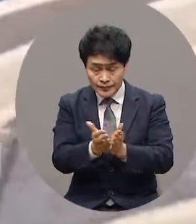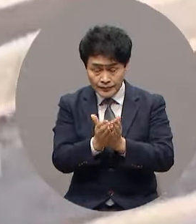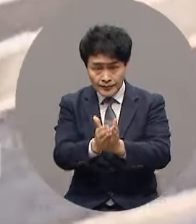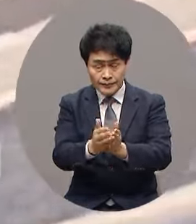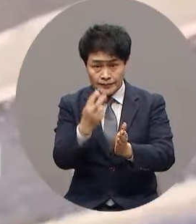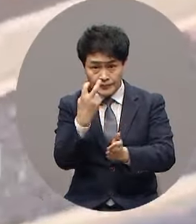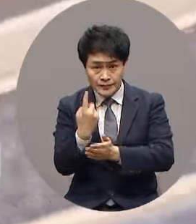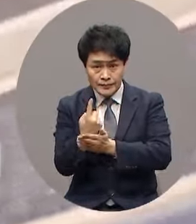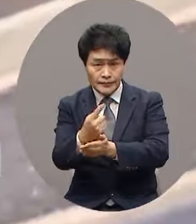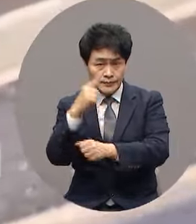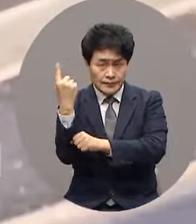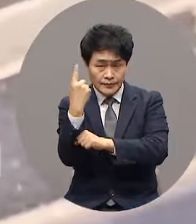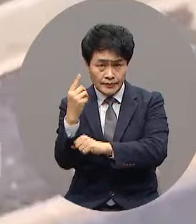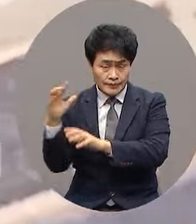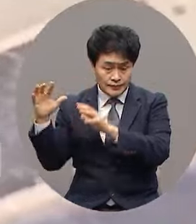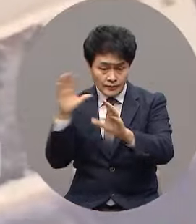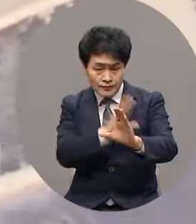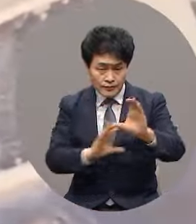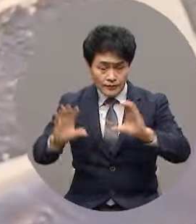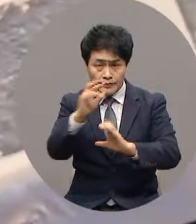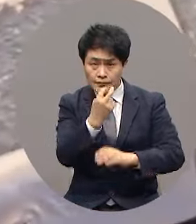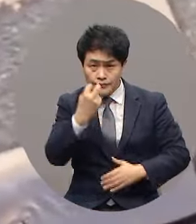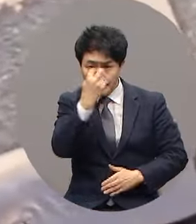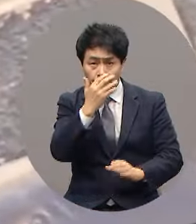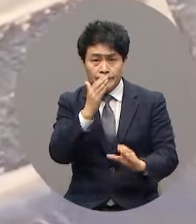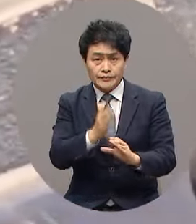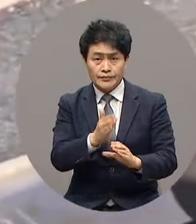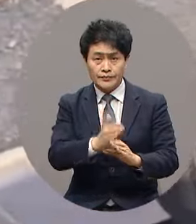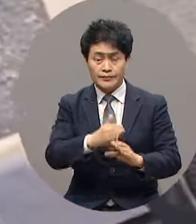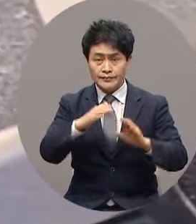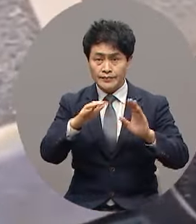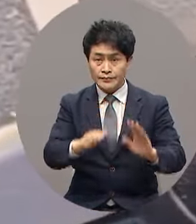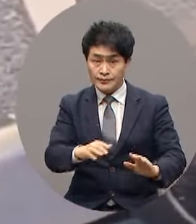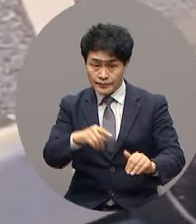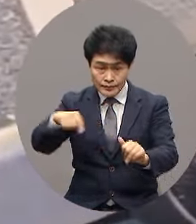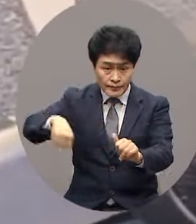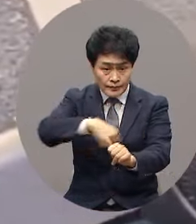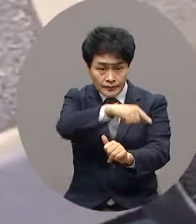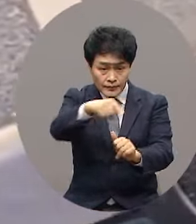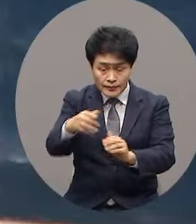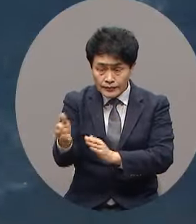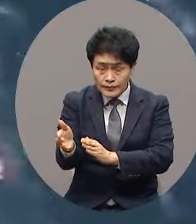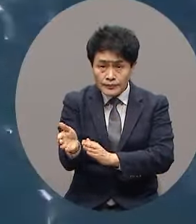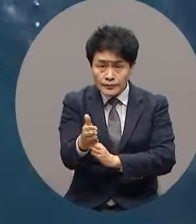10여 척과 항공기 등을 동원해 추가 수색 작업을 벌이는 한편 사고 해역 주변